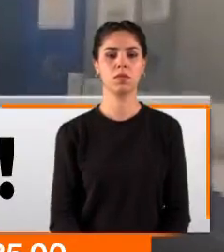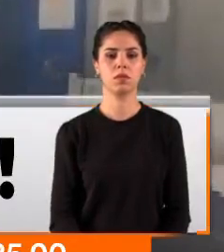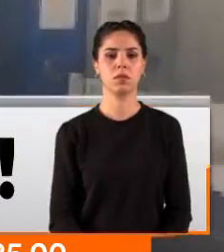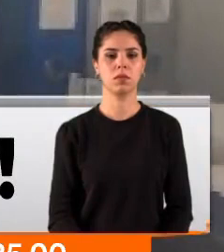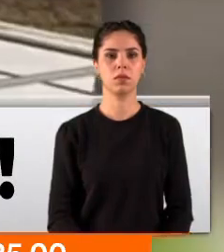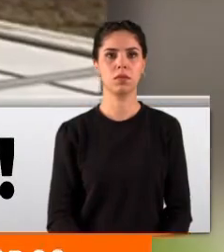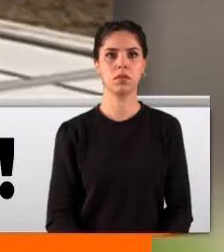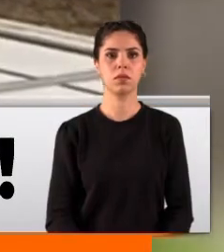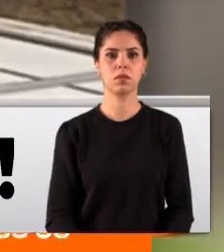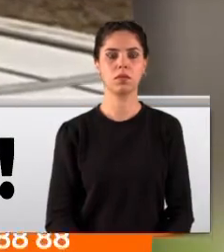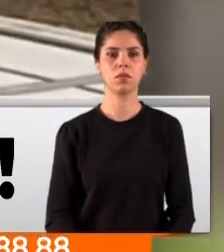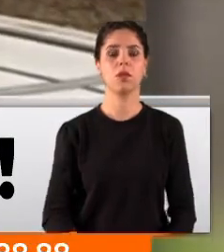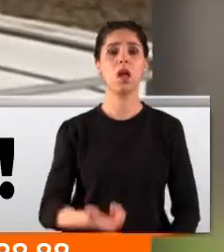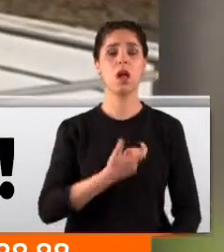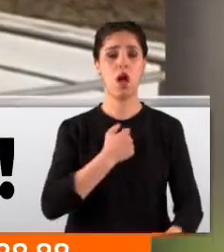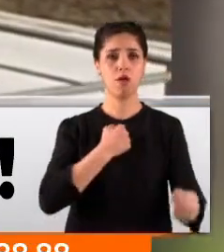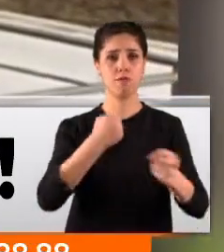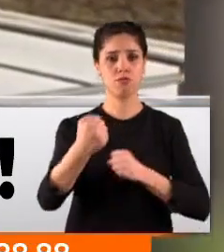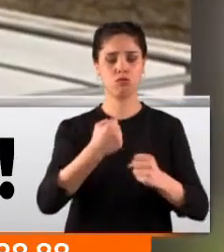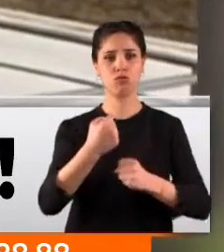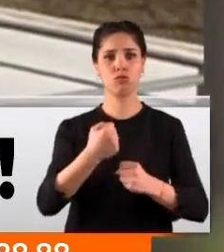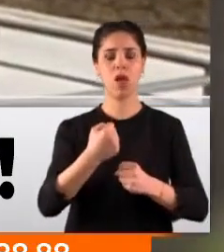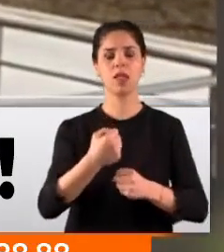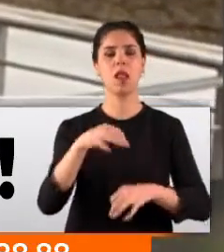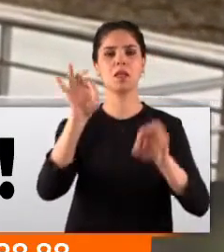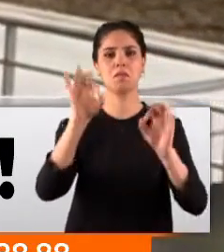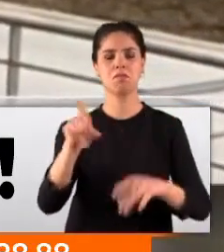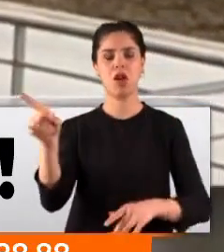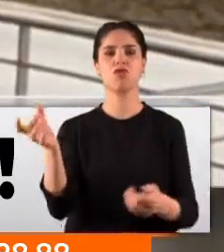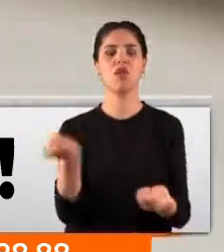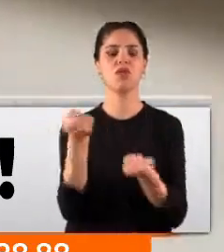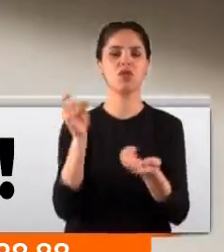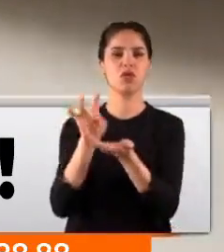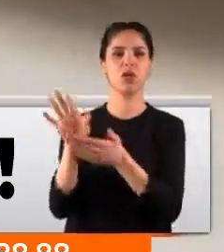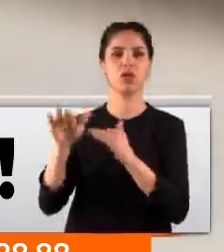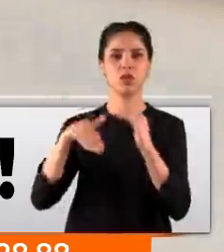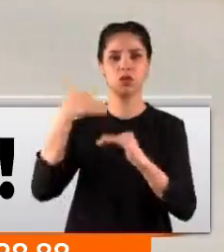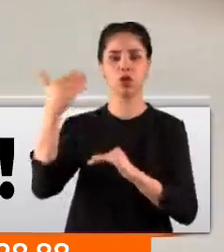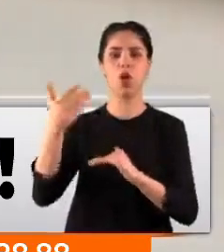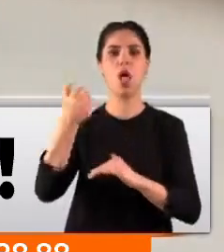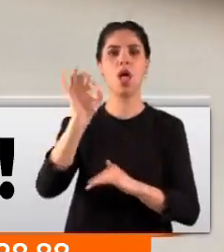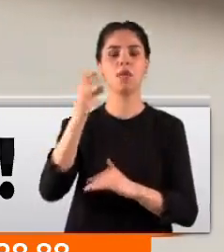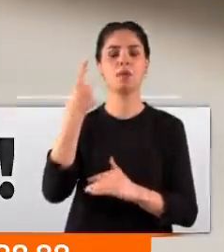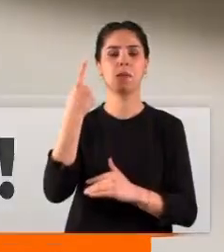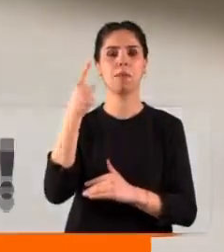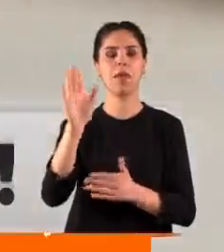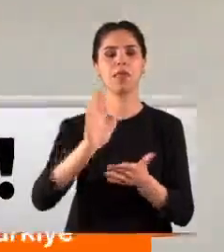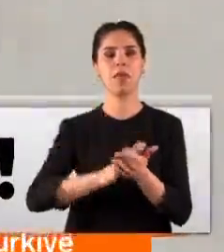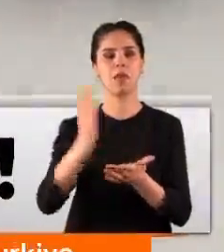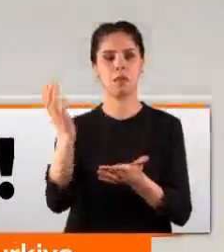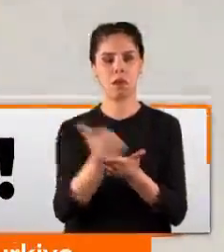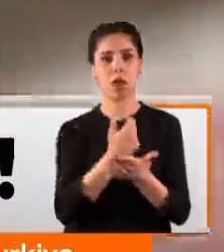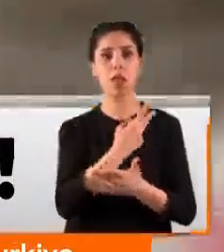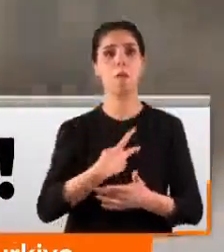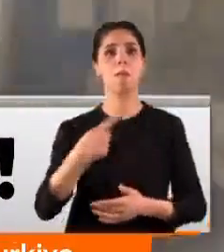tutarak işten çıkarttılar. Hukuk savaşı da işsiz kalınca başladı. Mahkemede 60 bin lira tazminat kazandı işçi Sönmez ama